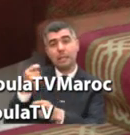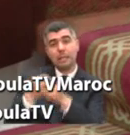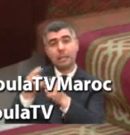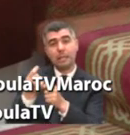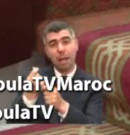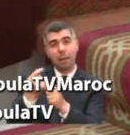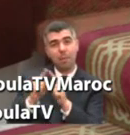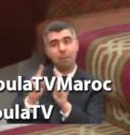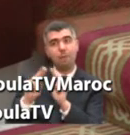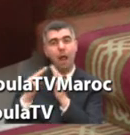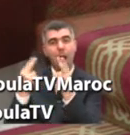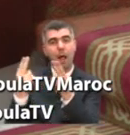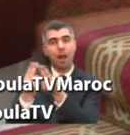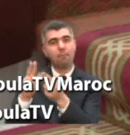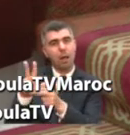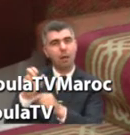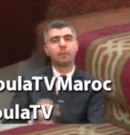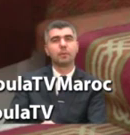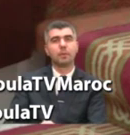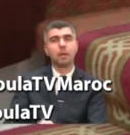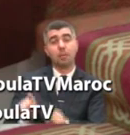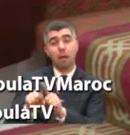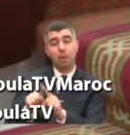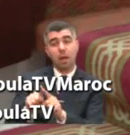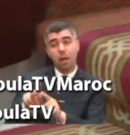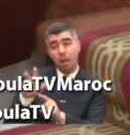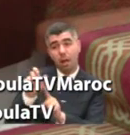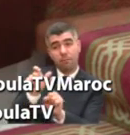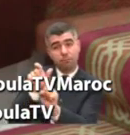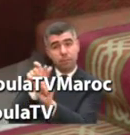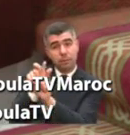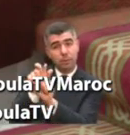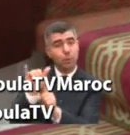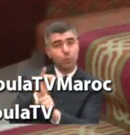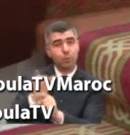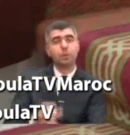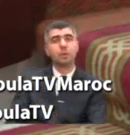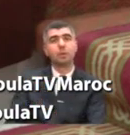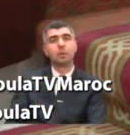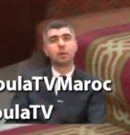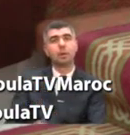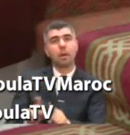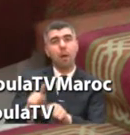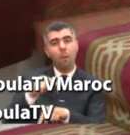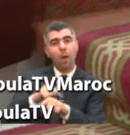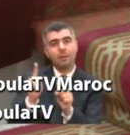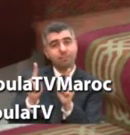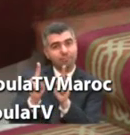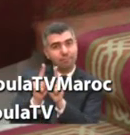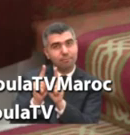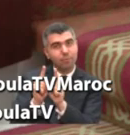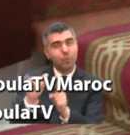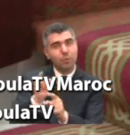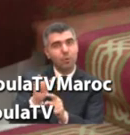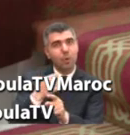هي دولية، اللي يمكن تحكموا فيه في إطار وقت ضيق هو فقط